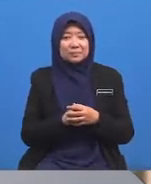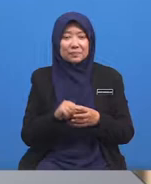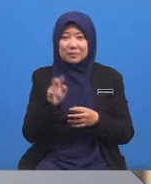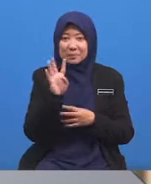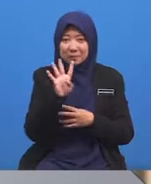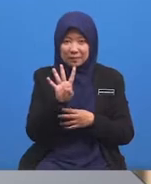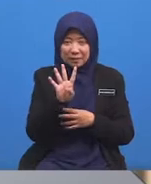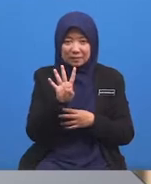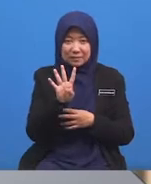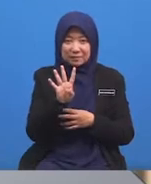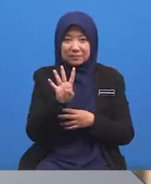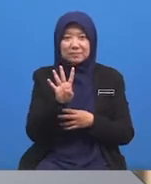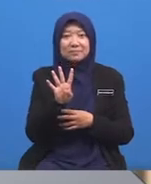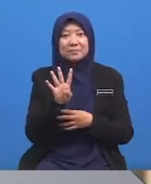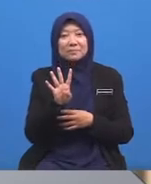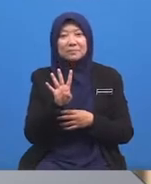empat,